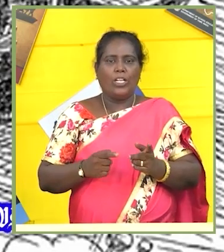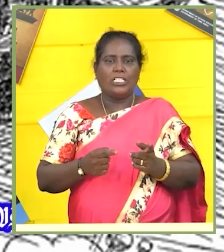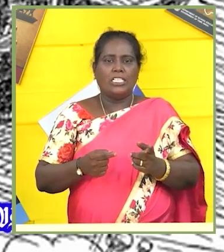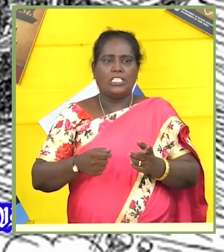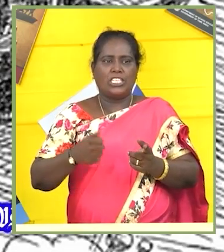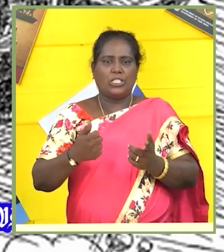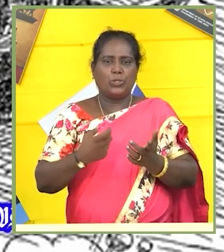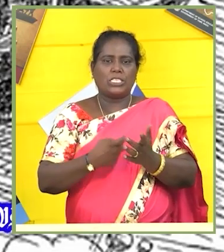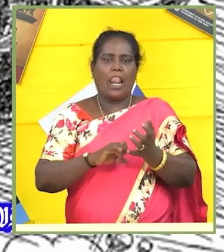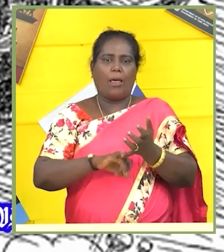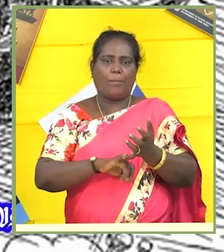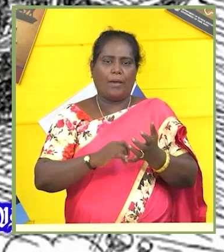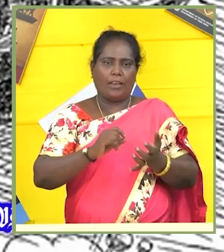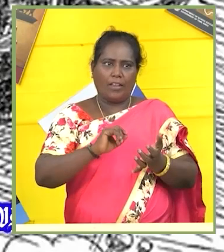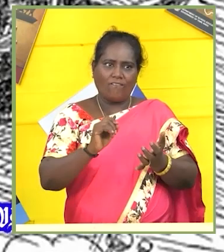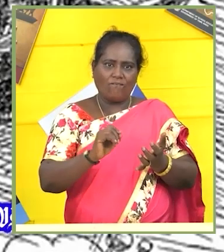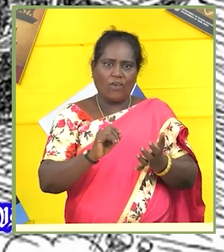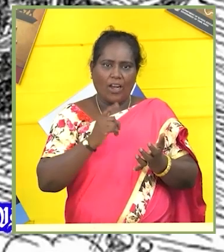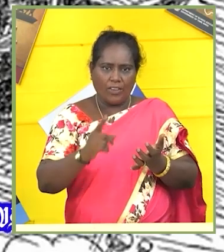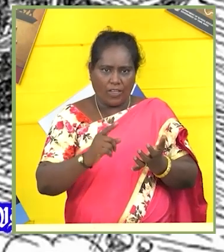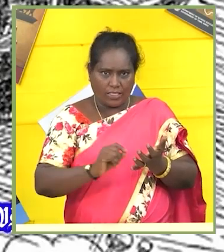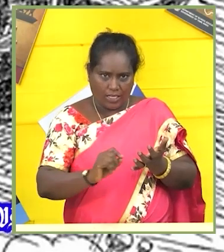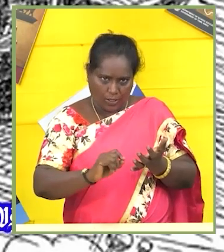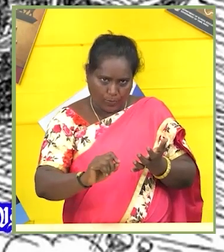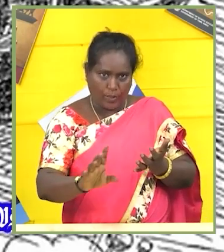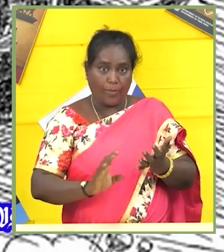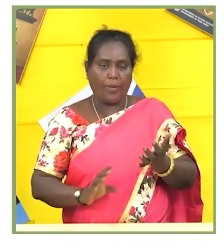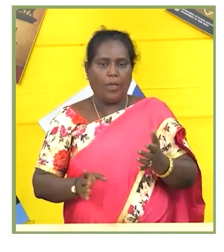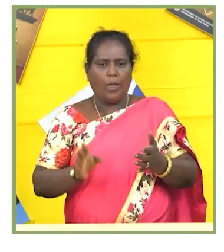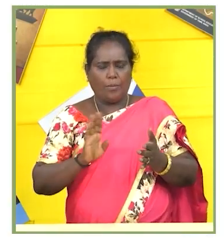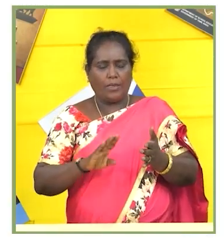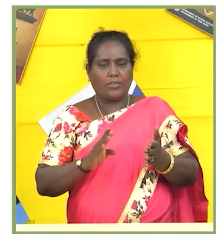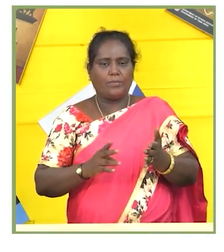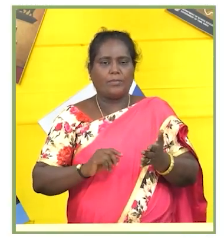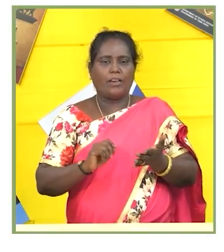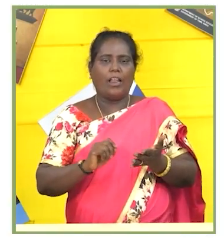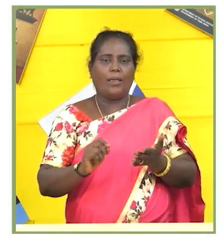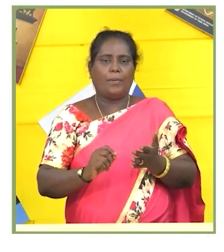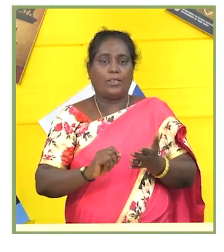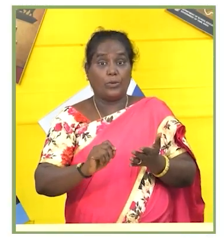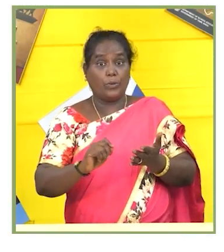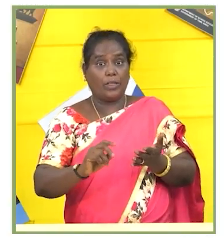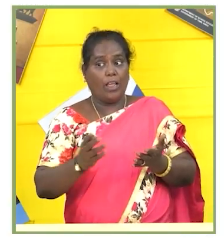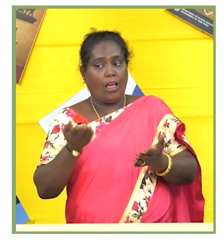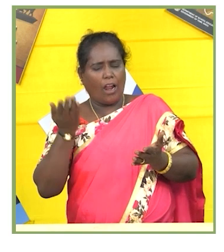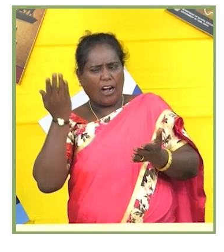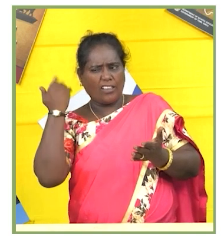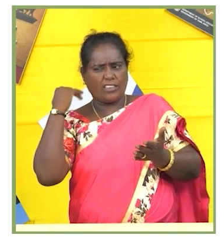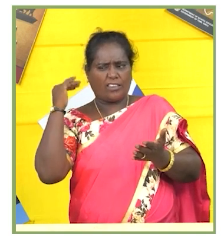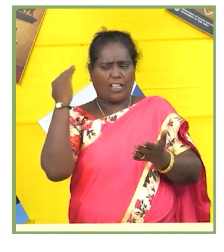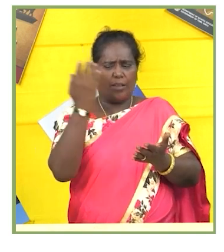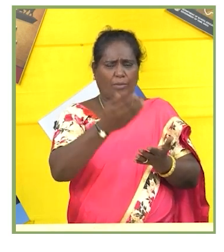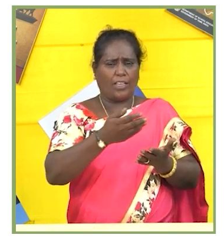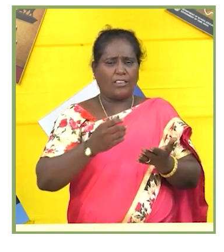இருக்கான்னு கேட்டால், அதையும் தாண்டி தொல்பொருள் சான்றுகளும் இருக்குது. அது என்னன்னு பார்த்தா, நடுகள், புடைப்பு சிற்பங்கள்,